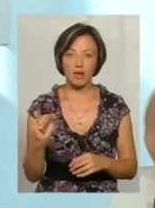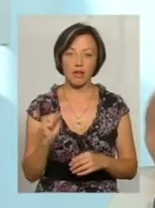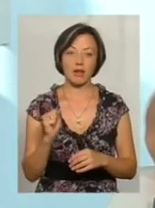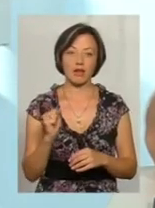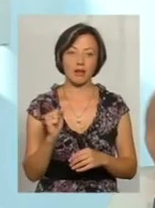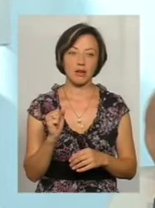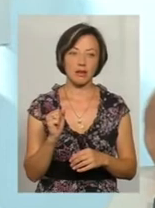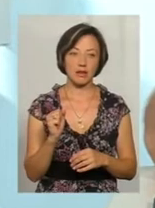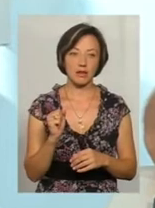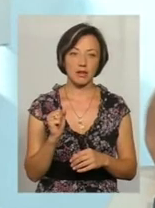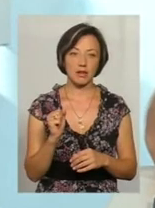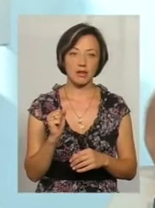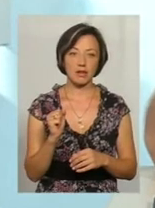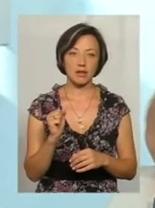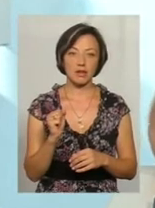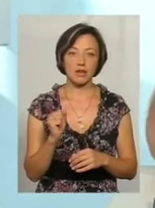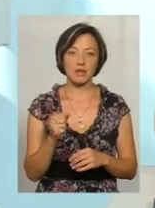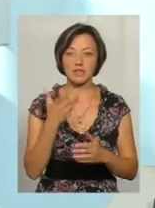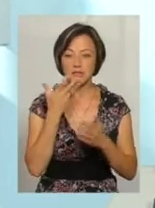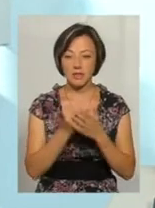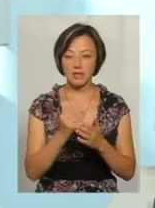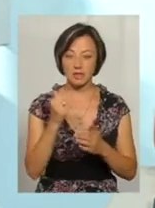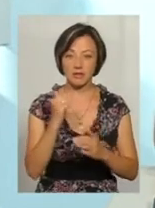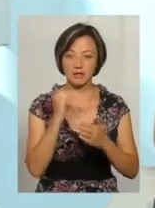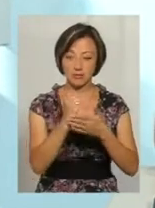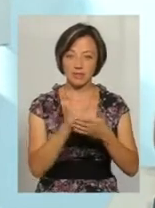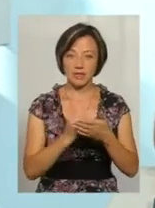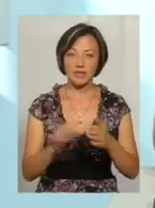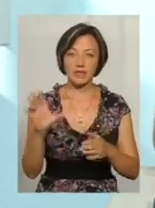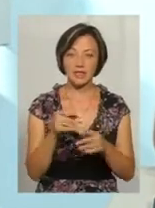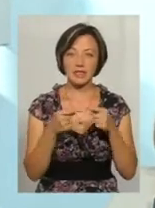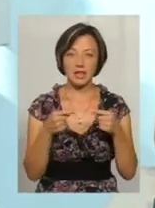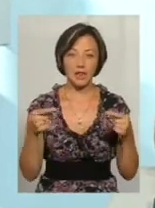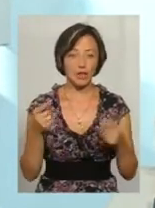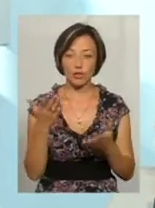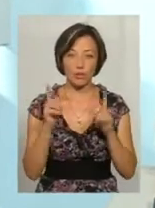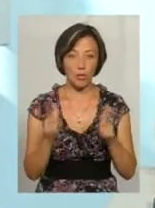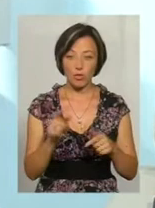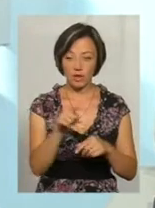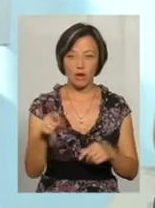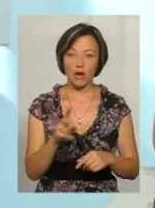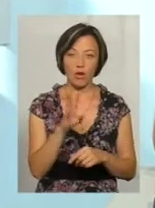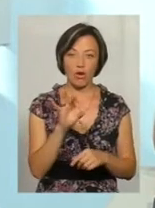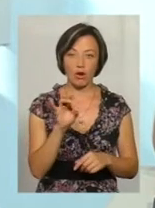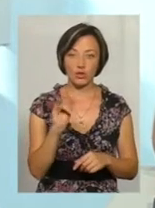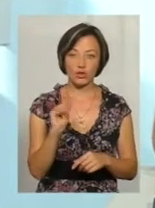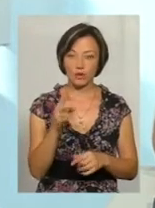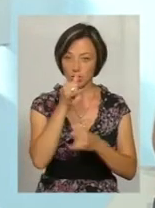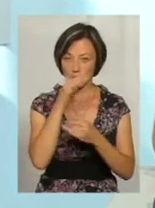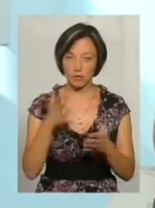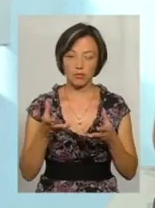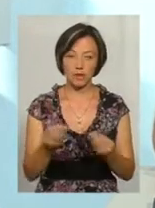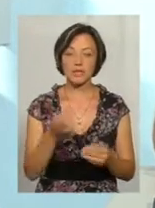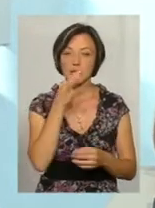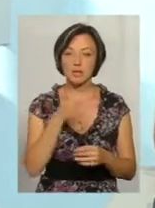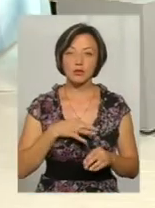йдемо туди на південь, там свій є. І справді всі ці речі, якщо там не погоджено з ними, Куйнічук не може вплинути. Крім того, скажіть, будь